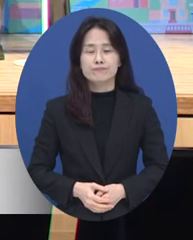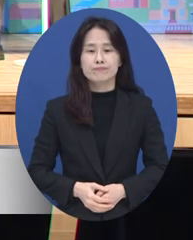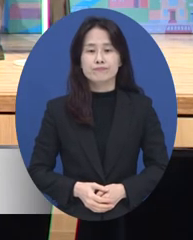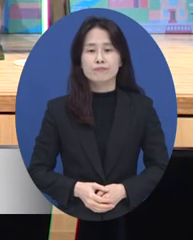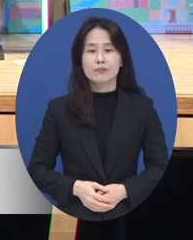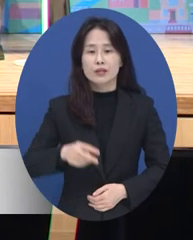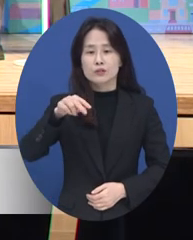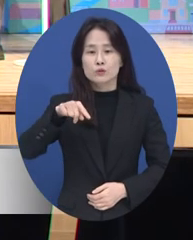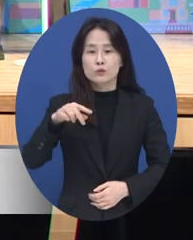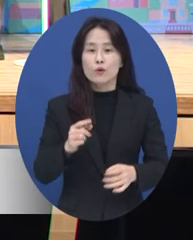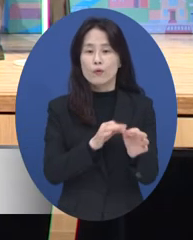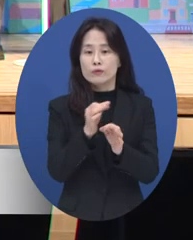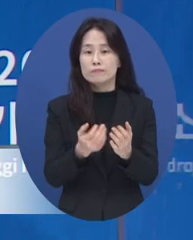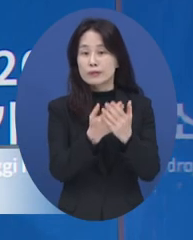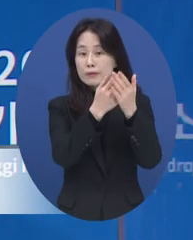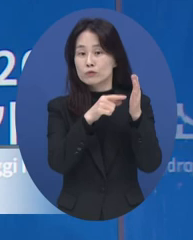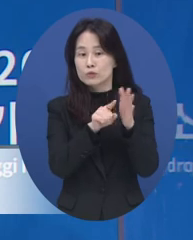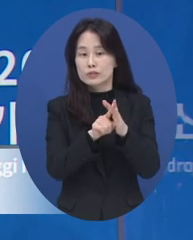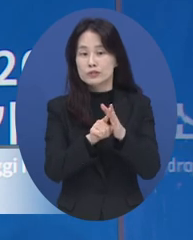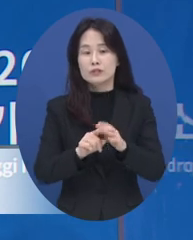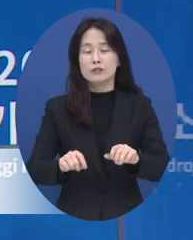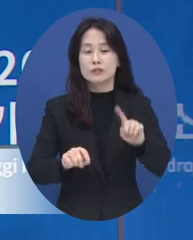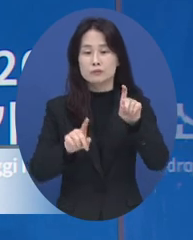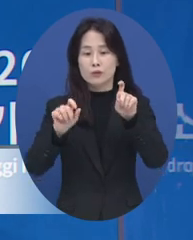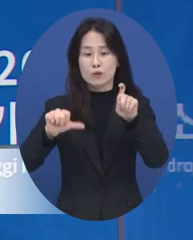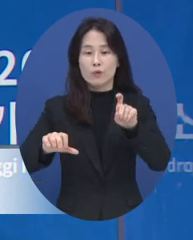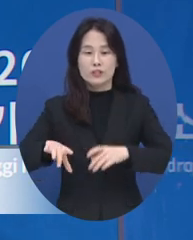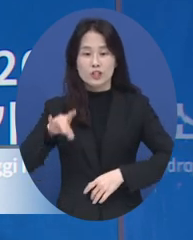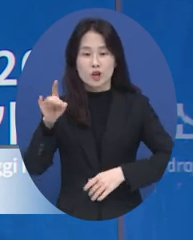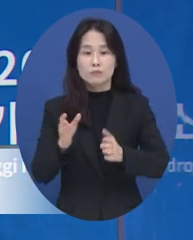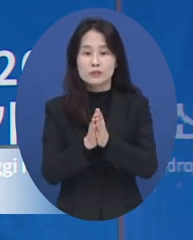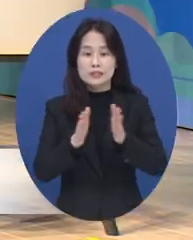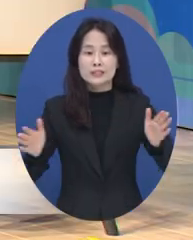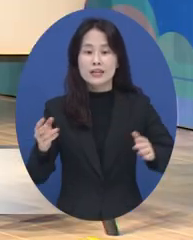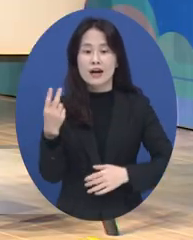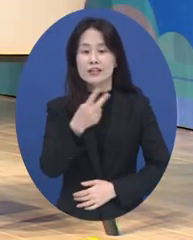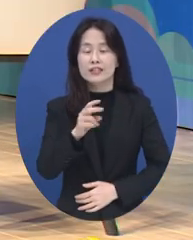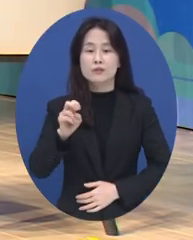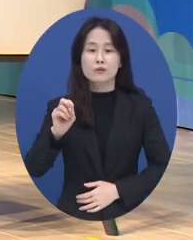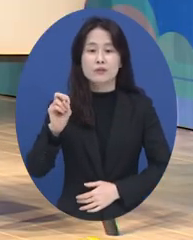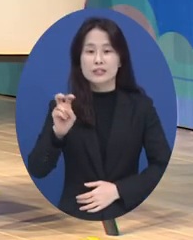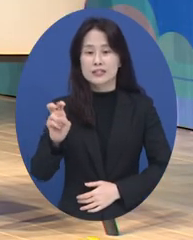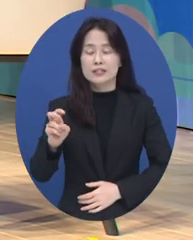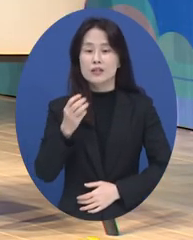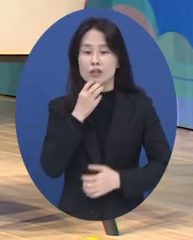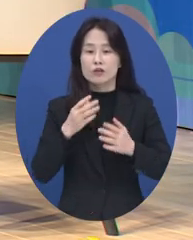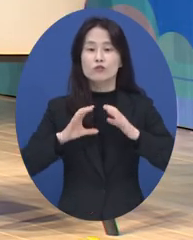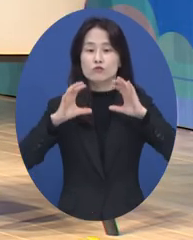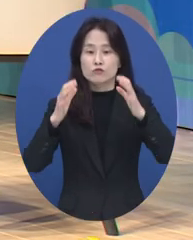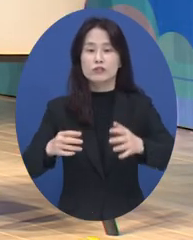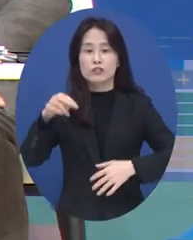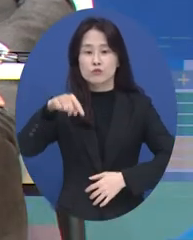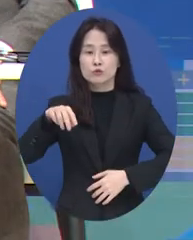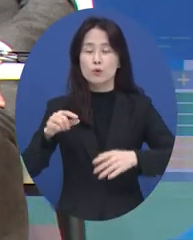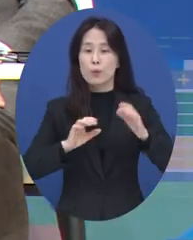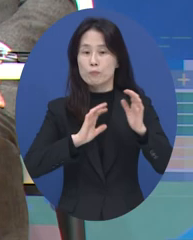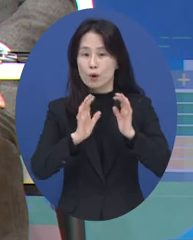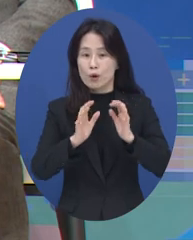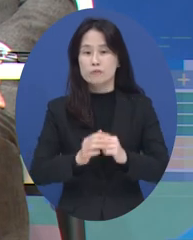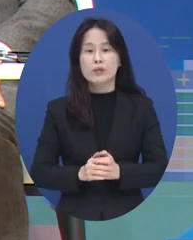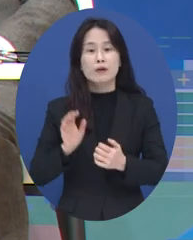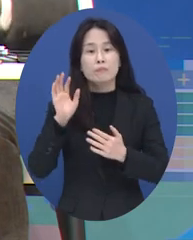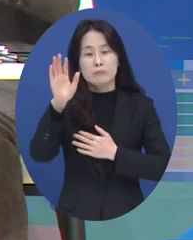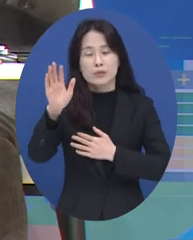경기도가 수소 경제 활성화를 위해 지난 5일 최초로 막을 연 2020 경기 국제 수소 포럼 수소 경제 미래를